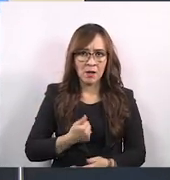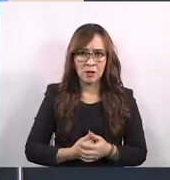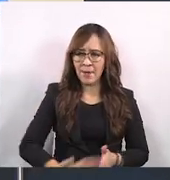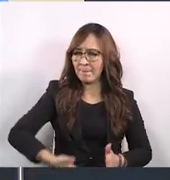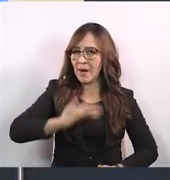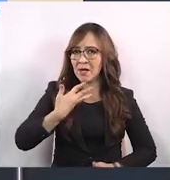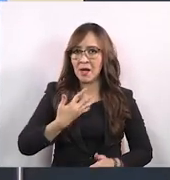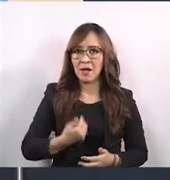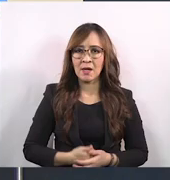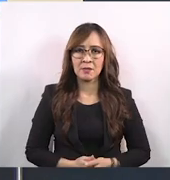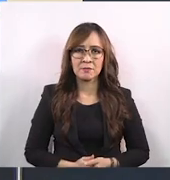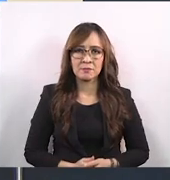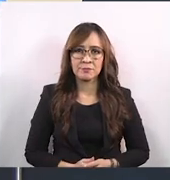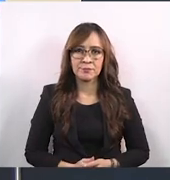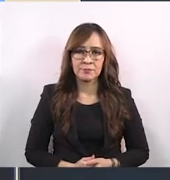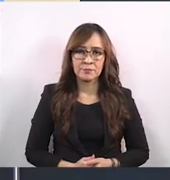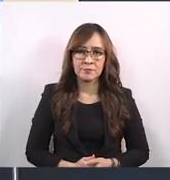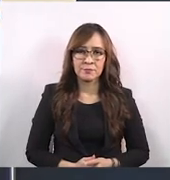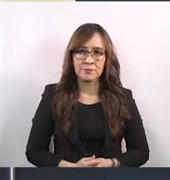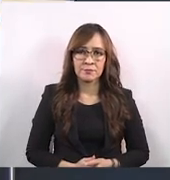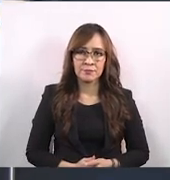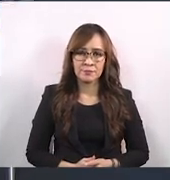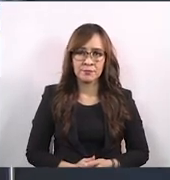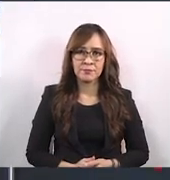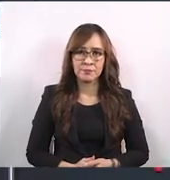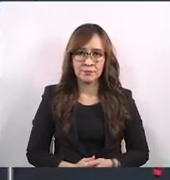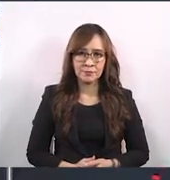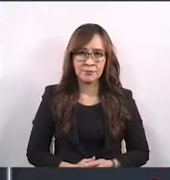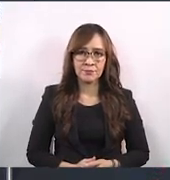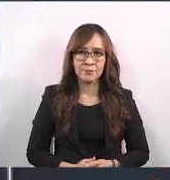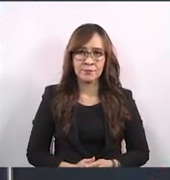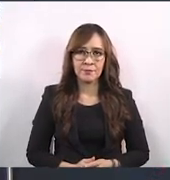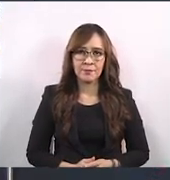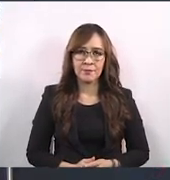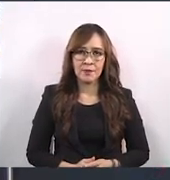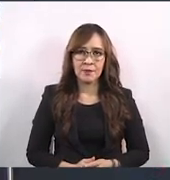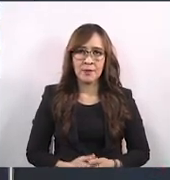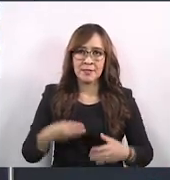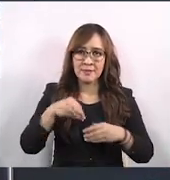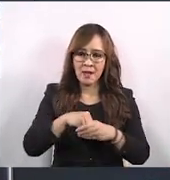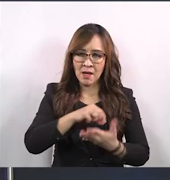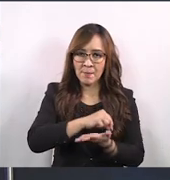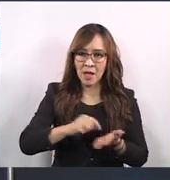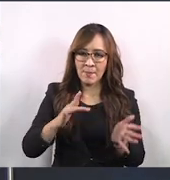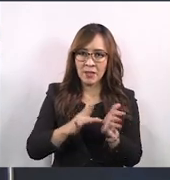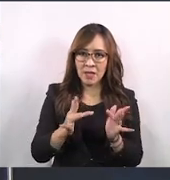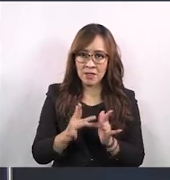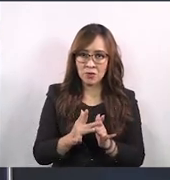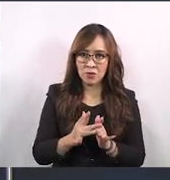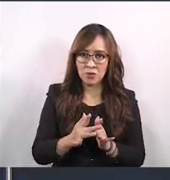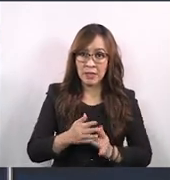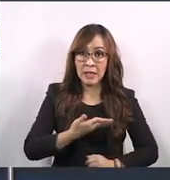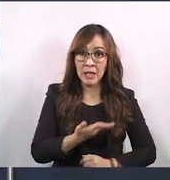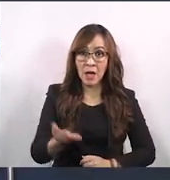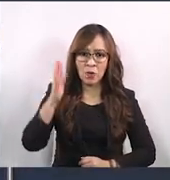ngomong di statusnya tentang homoseks lesbian serang serang serang dengan para haters dan selain lainnya dalam nama Yesus